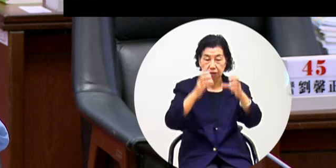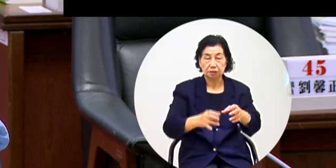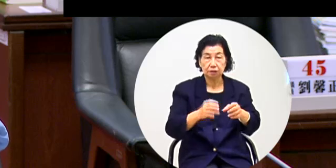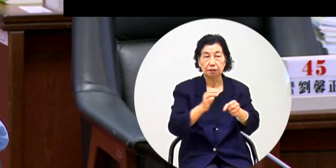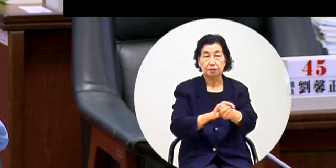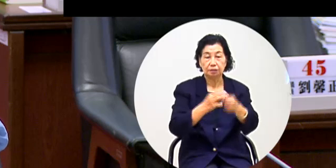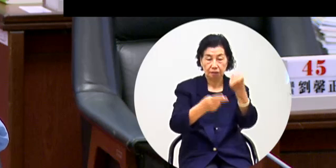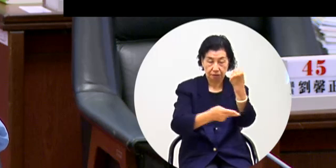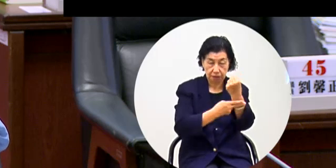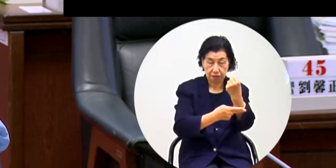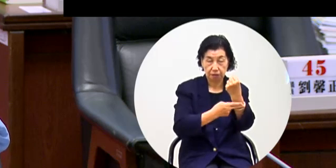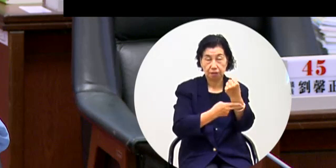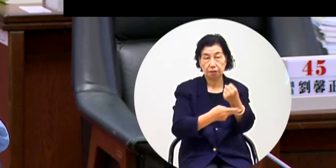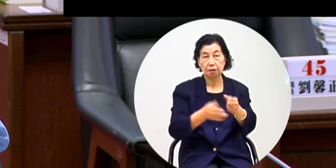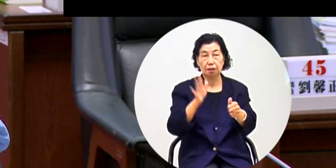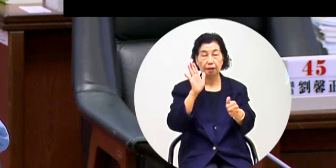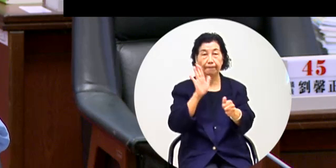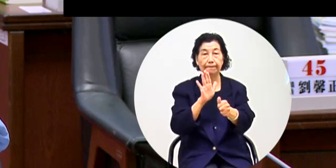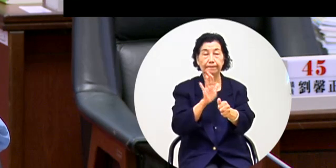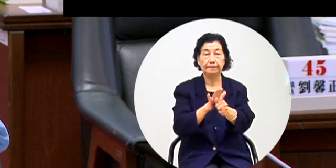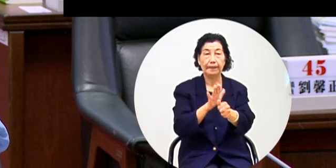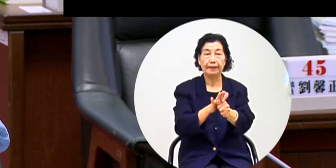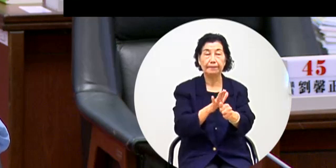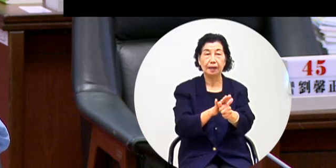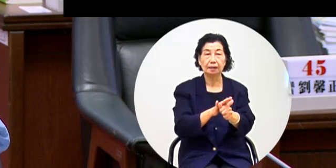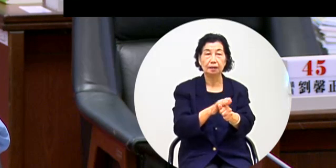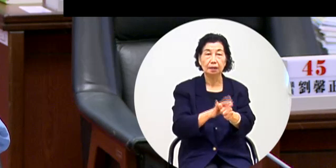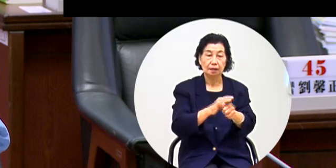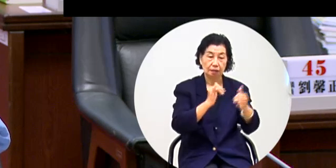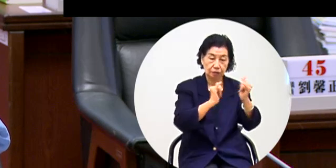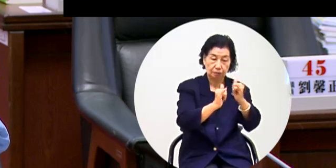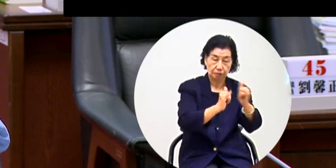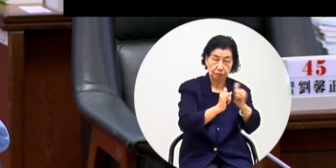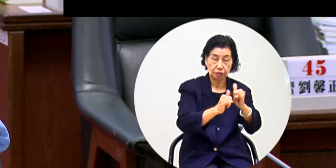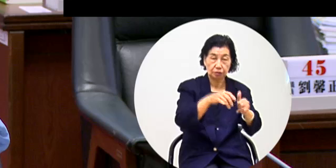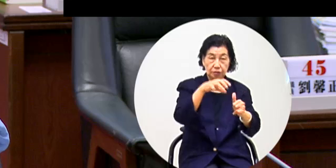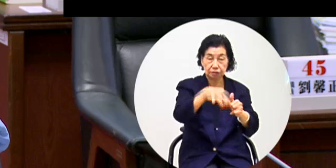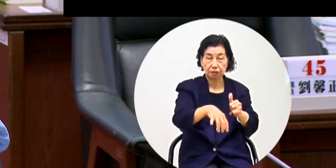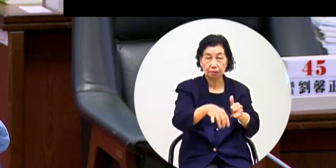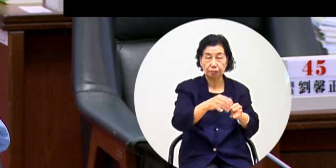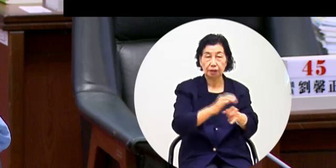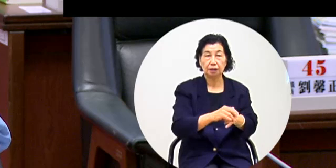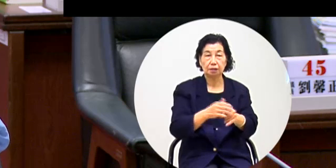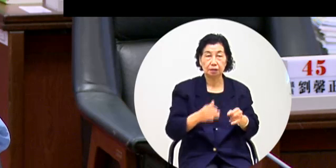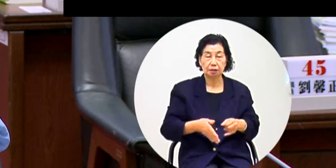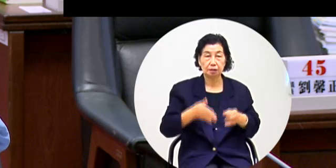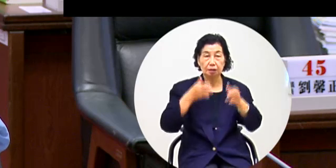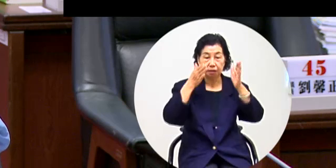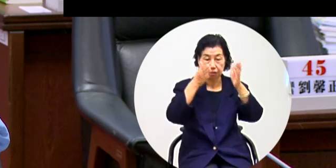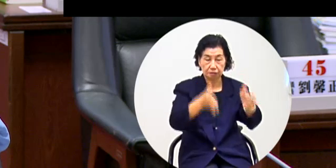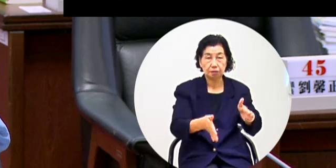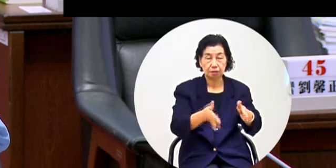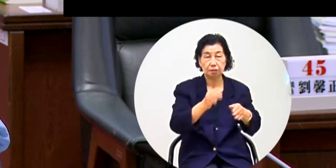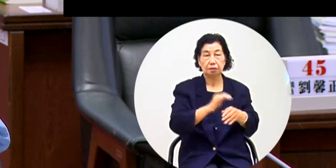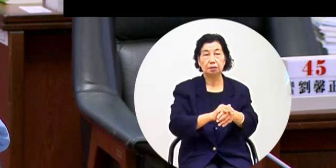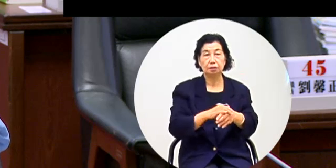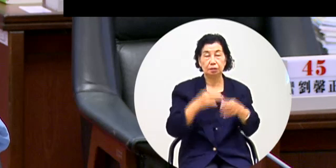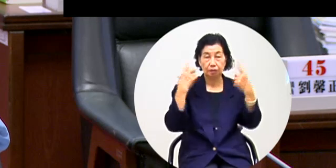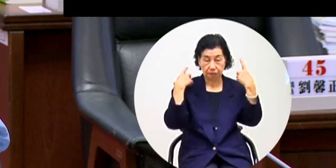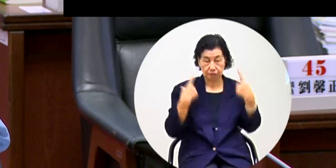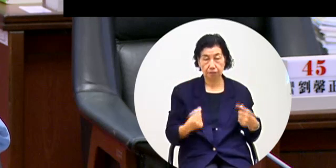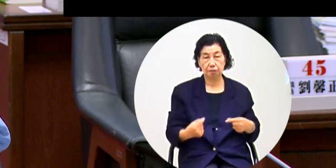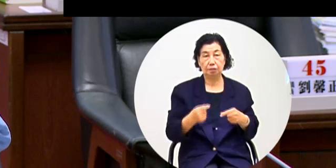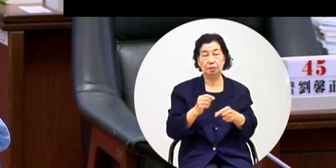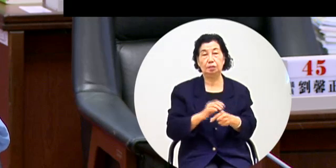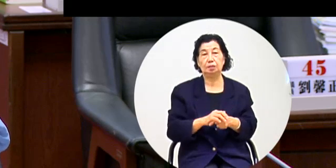向心力，跟我们对文化的一个渴求，内心对于这个原先的这个我们的所在地的一个